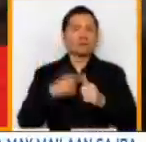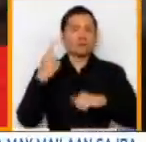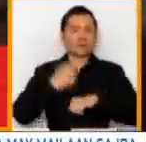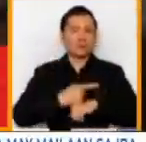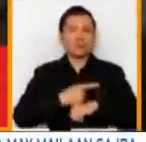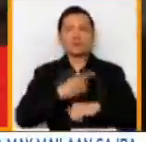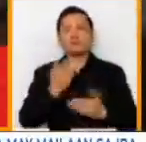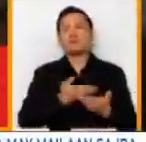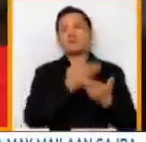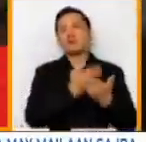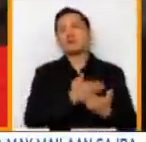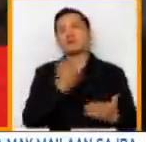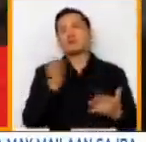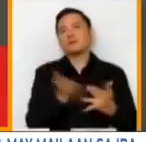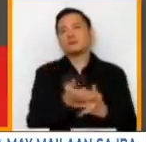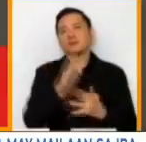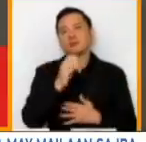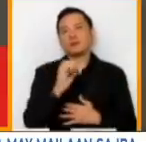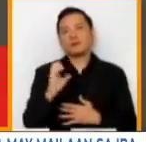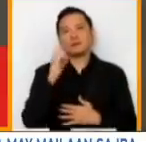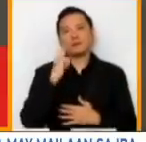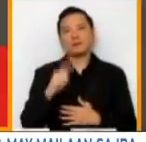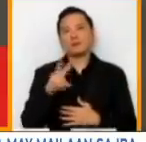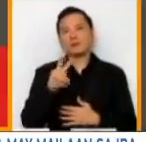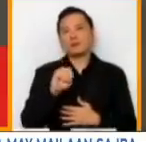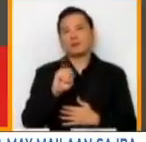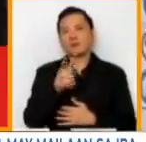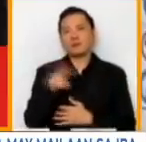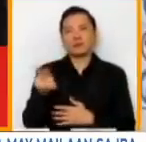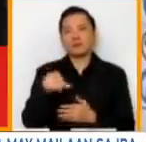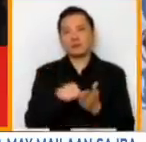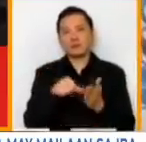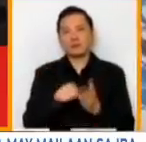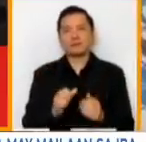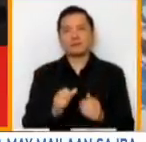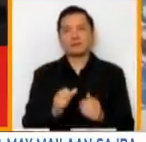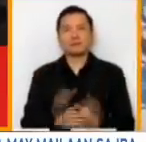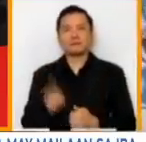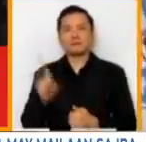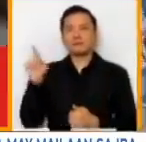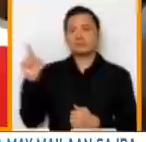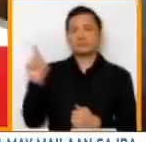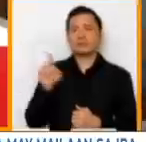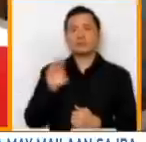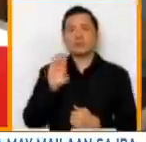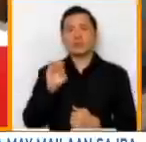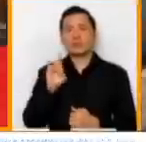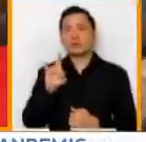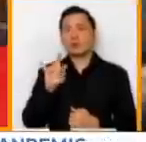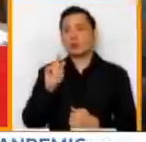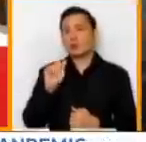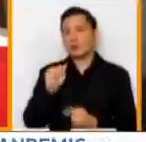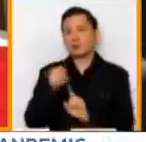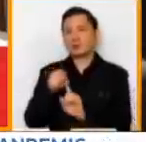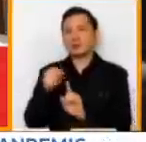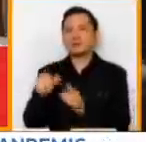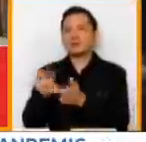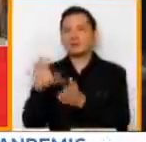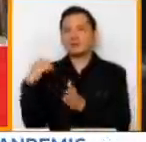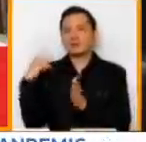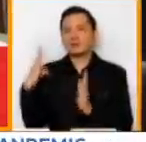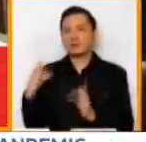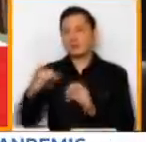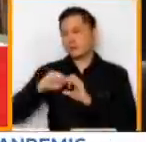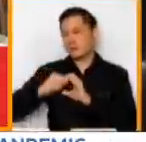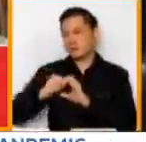sa 2022 elections. Ayon kay Attorney Noriel Badiola, election officer ng COMELEC Camarines Sur, tiniyak nila